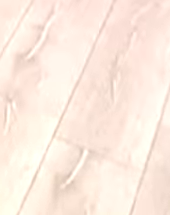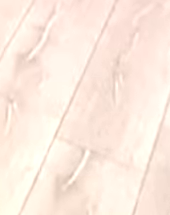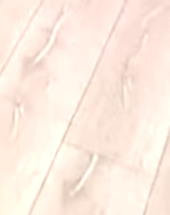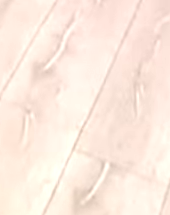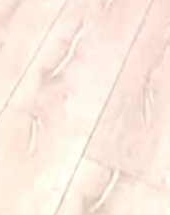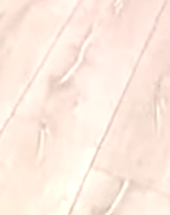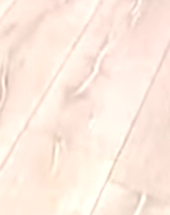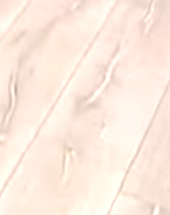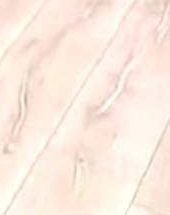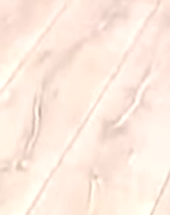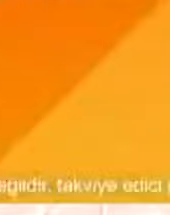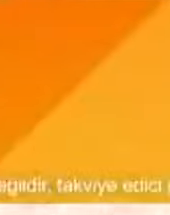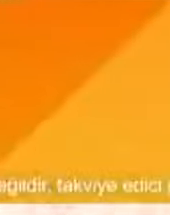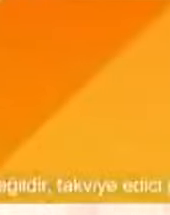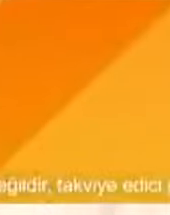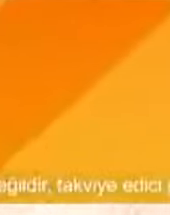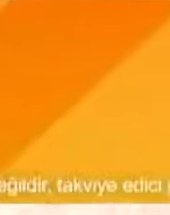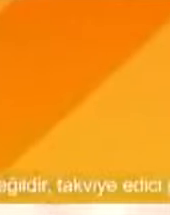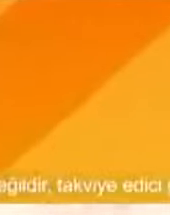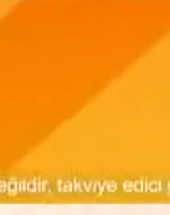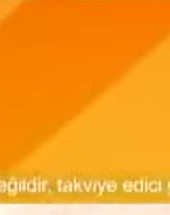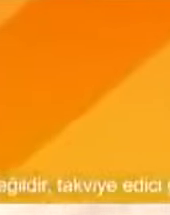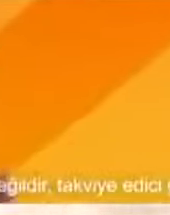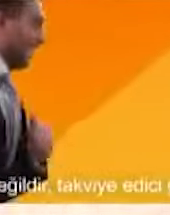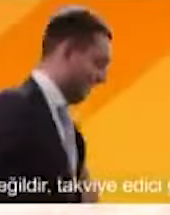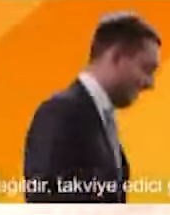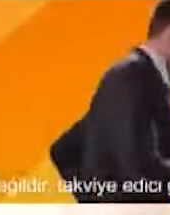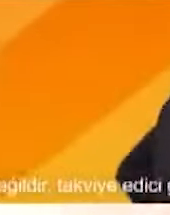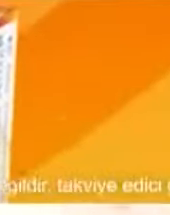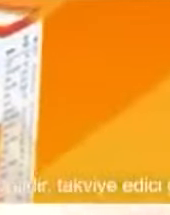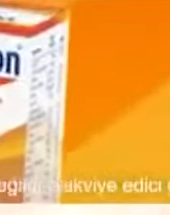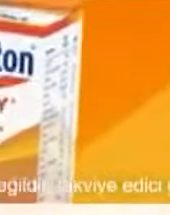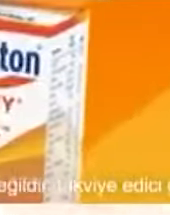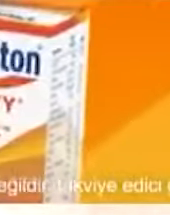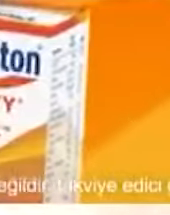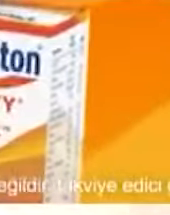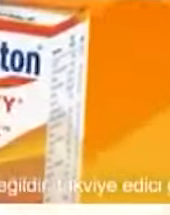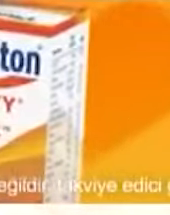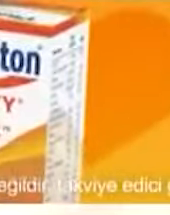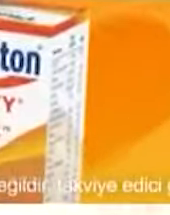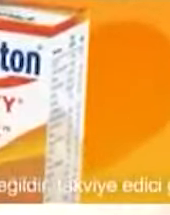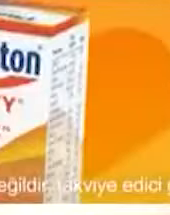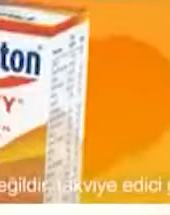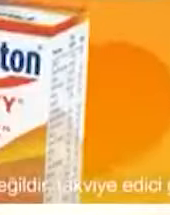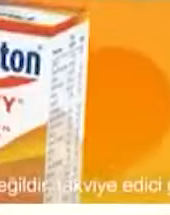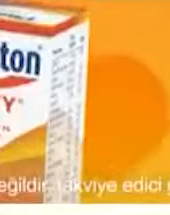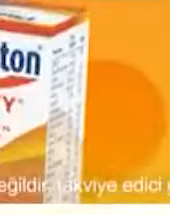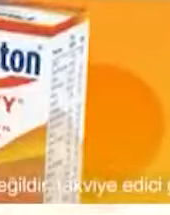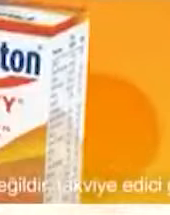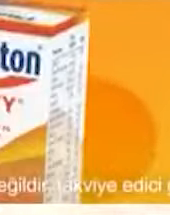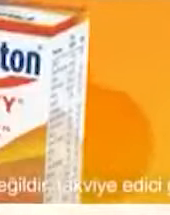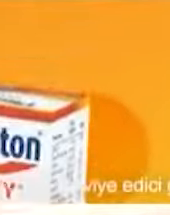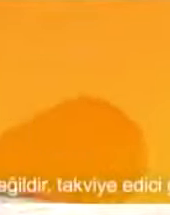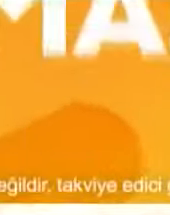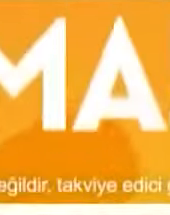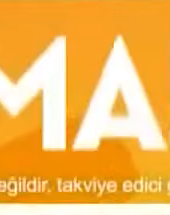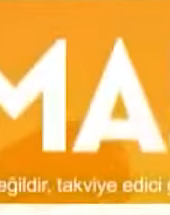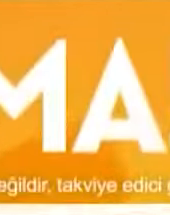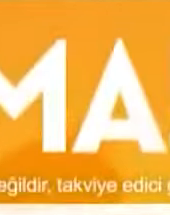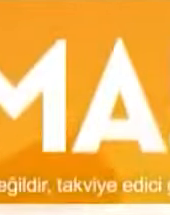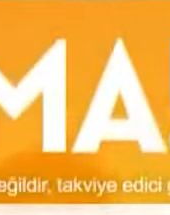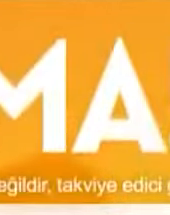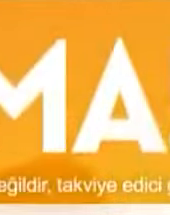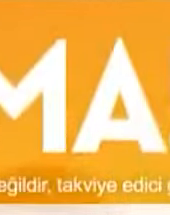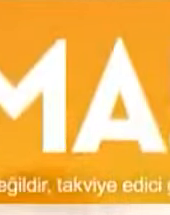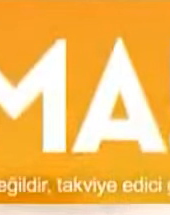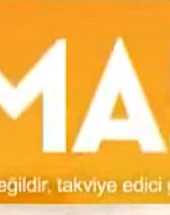Hoş geldiniz. Hoş bulduk. Hoş geldin Fadila. Hoş bulduk. Nasılsın? İyiyim, sen nasılsın? Fadila çok zayıflamışsın. Gerçekten. Vallahi billahi. Ben Fadila bol giydiğim